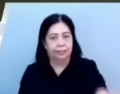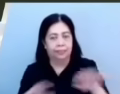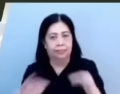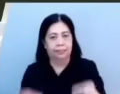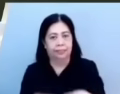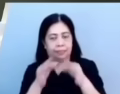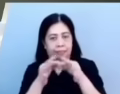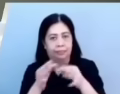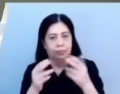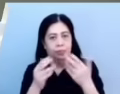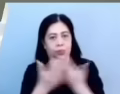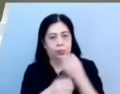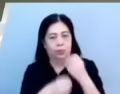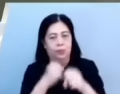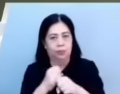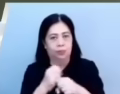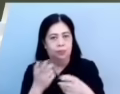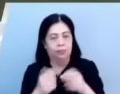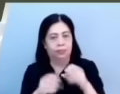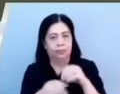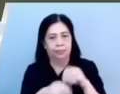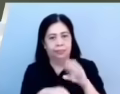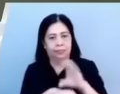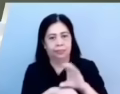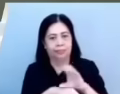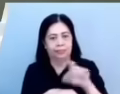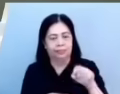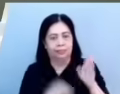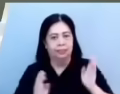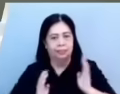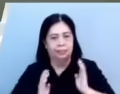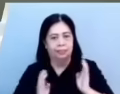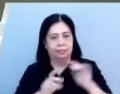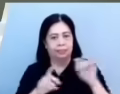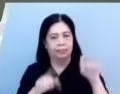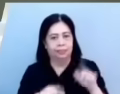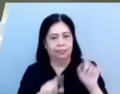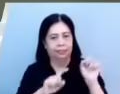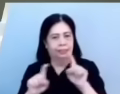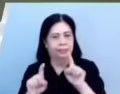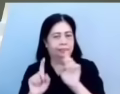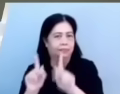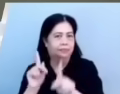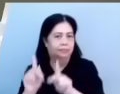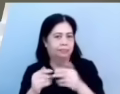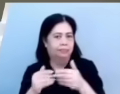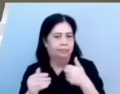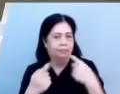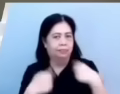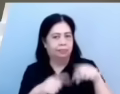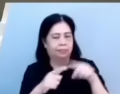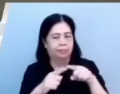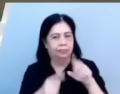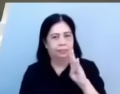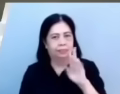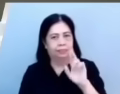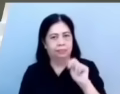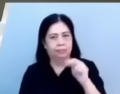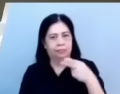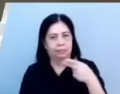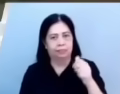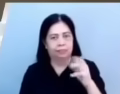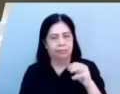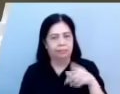Day sa St. Joseph Parish sa Baguio City. Dito muna dumagsa mga tao bago nagpunta sa Burnham Park upang masaksihan